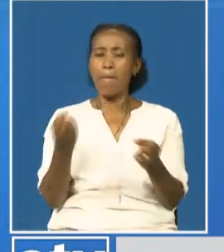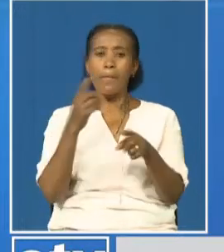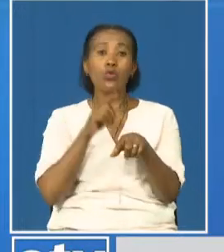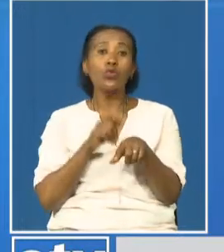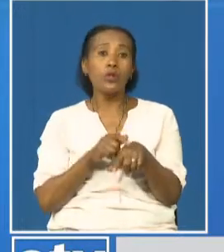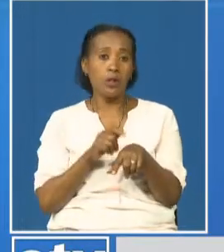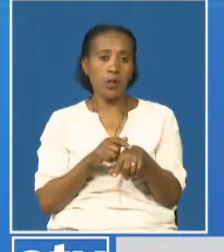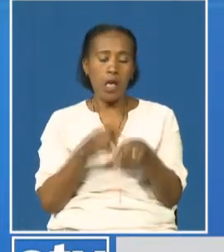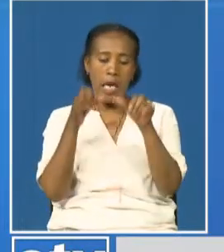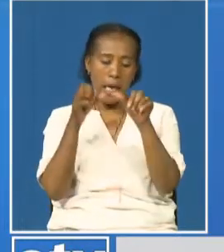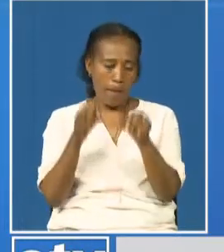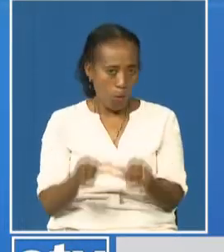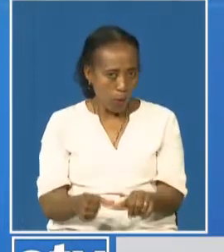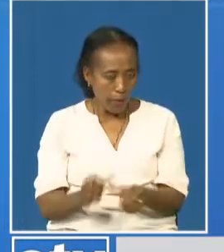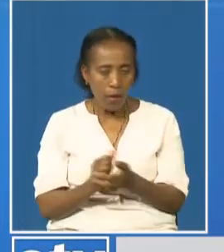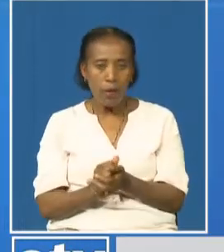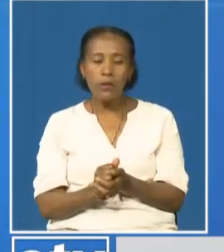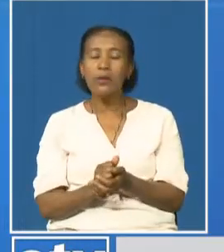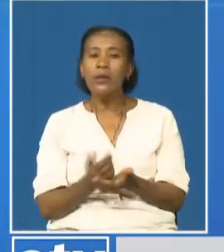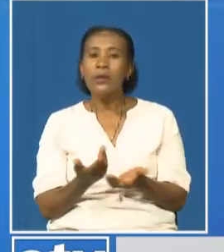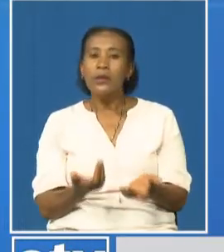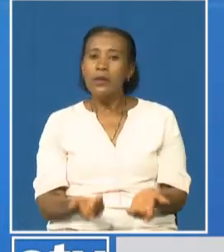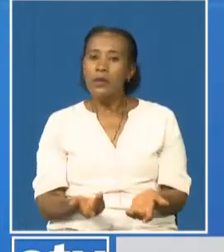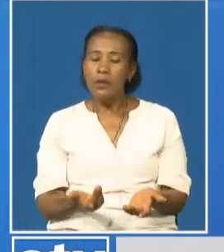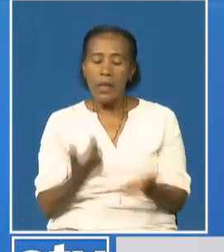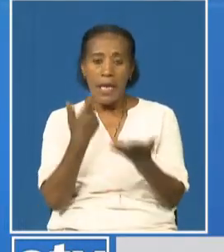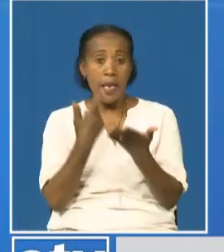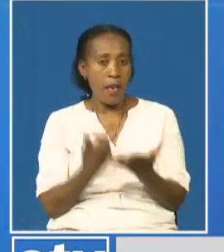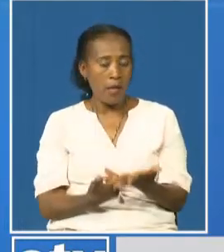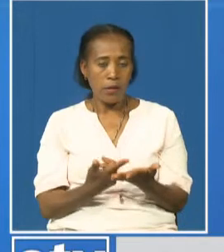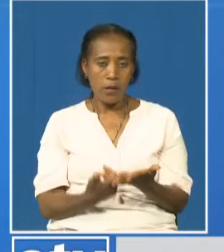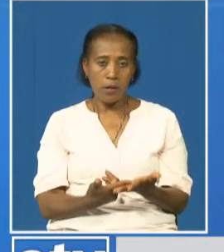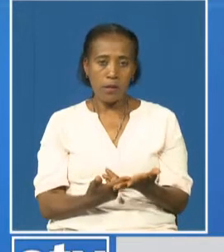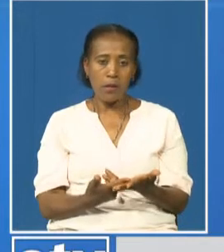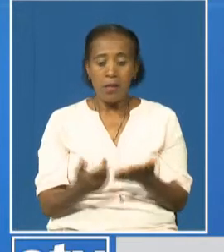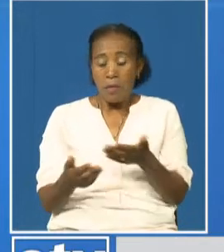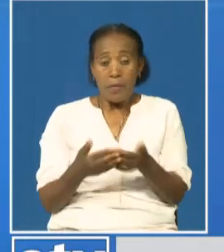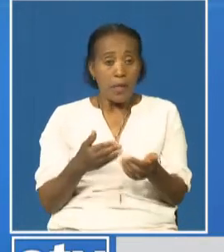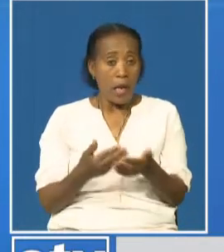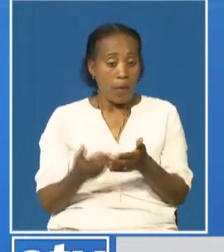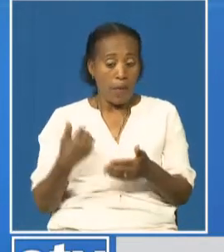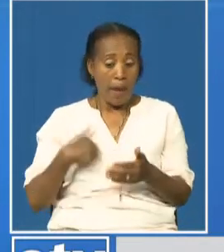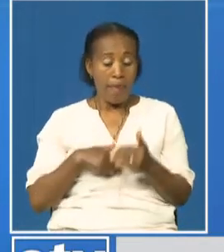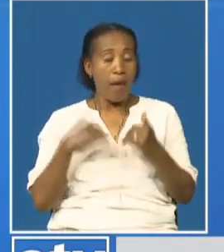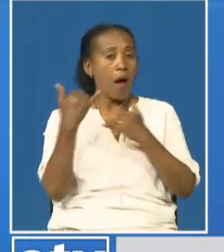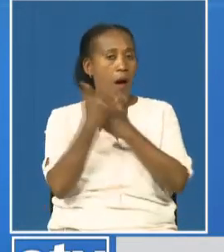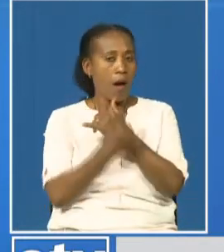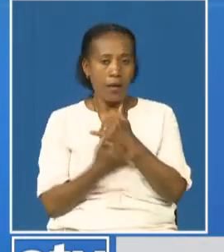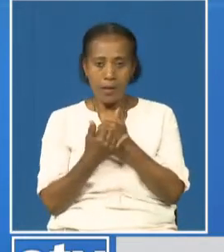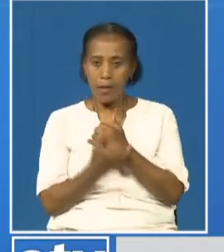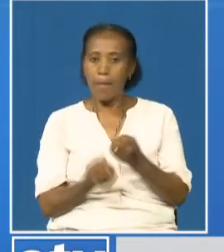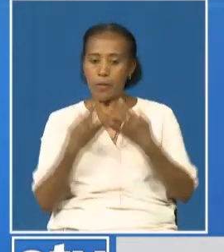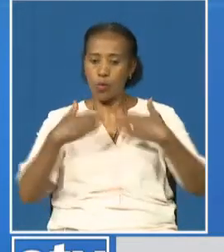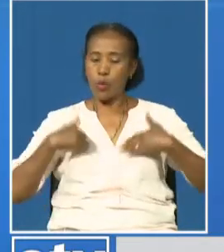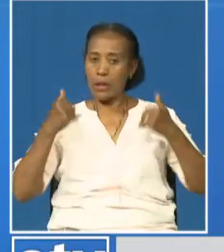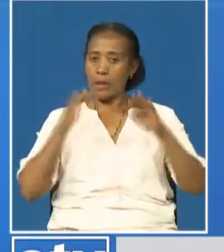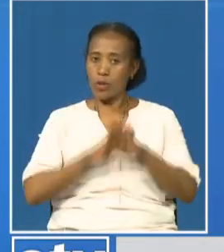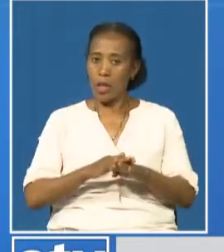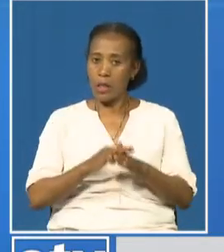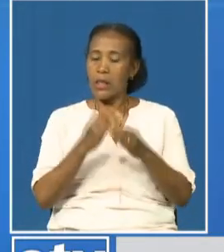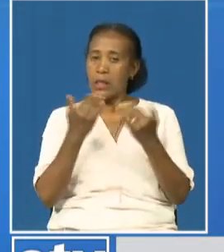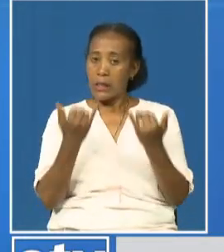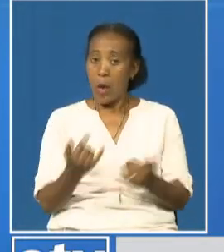ጊዜ ከማቆየት እነዚህ ምናልባት በእኛ ሀገር ብዙ ወጣቶች ላይ እስካሁን